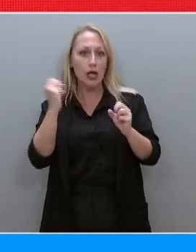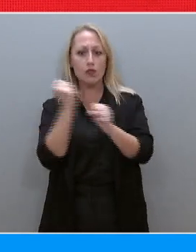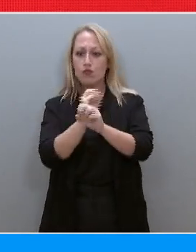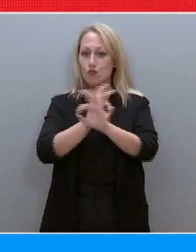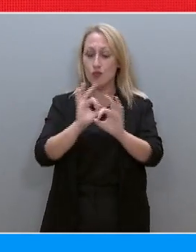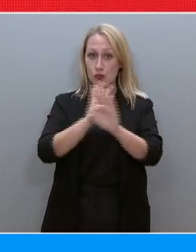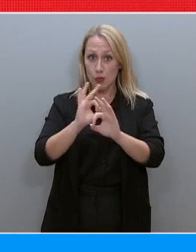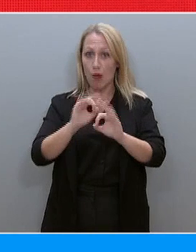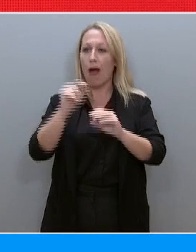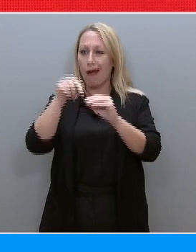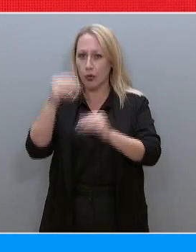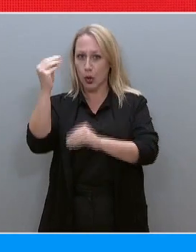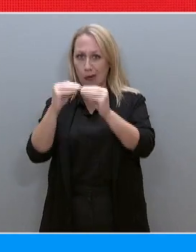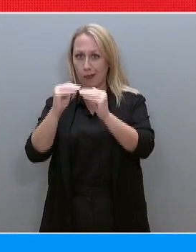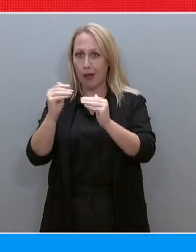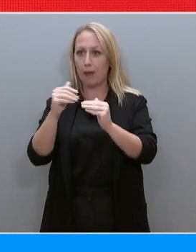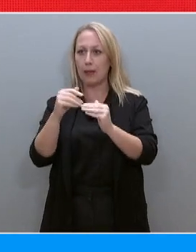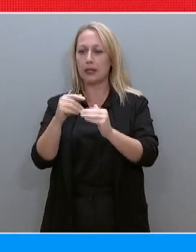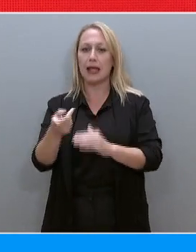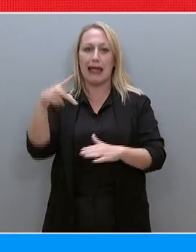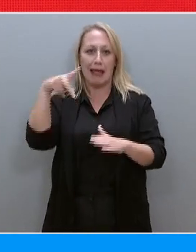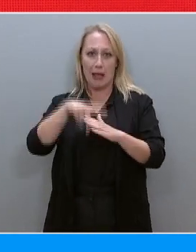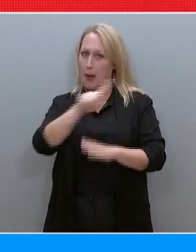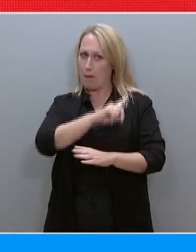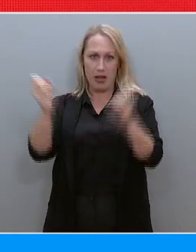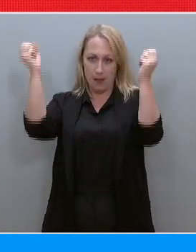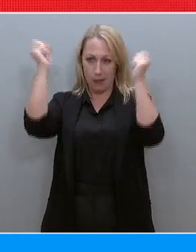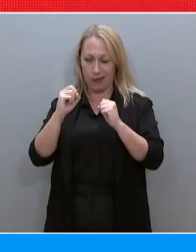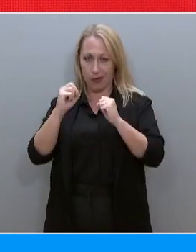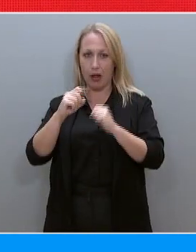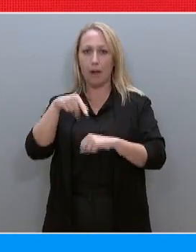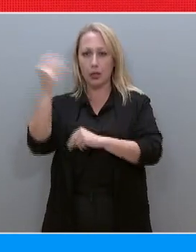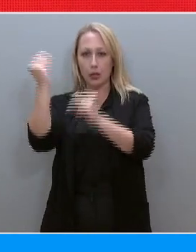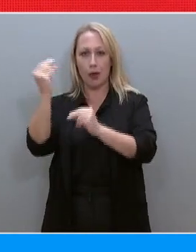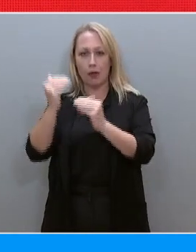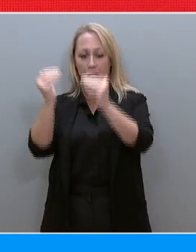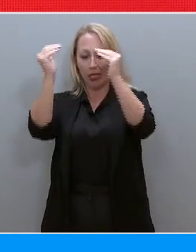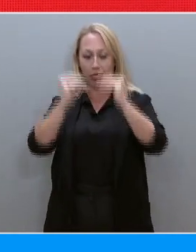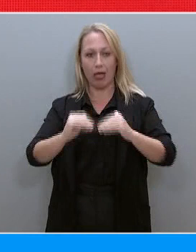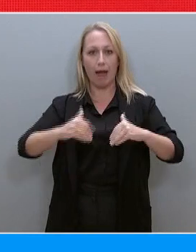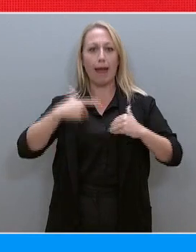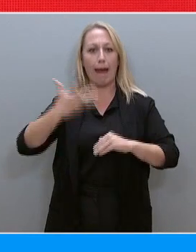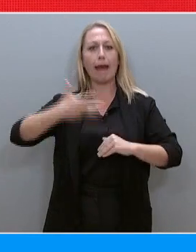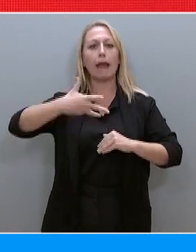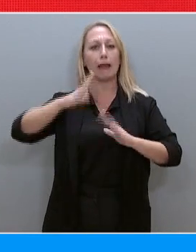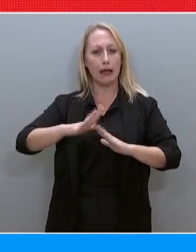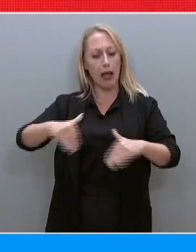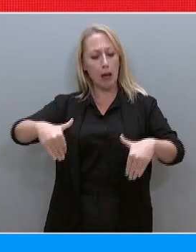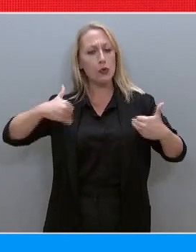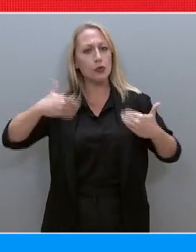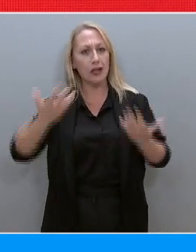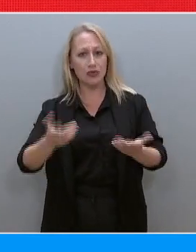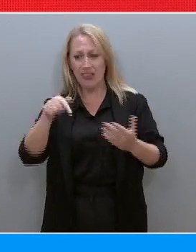πρόβλημα αυτό για να εξυπηρετήσουμε τις τράπεζες στις μικρότερες ηλικίες. Δεν είναι λύση αυτό. Δεν είναι λύση